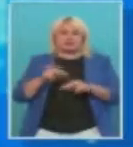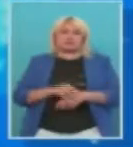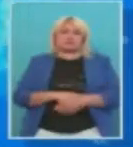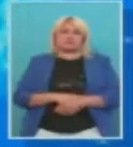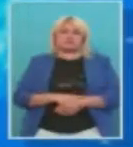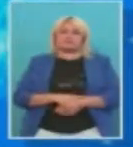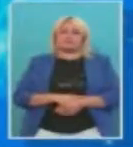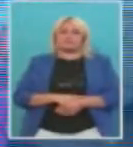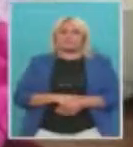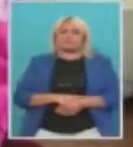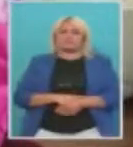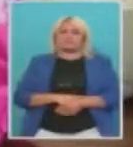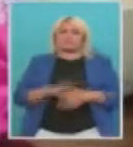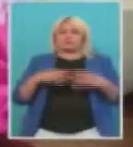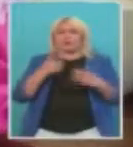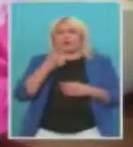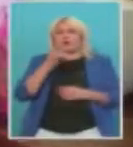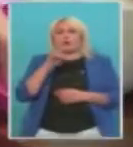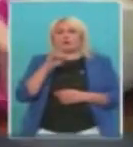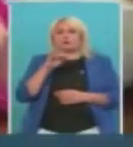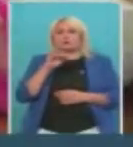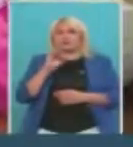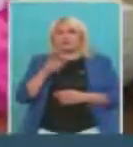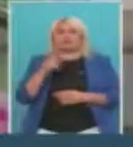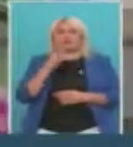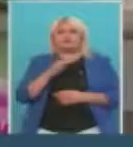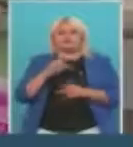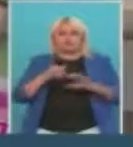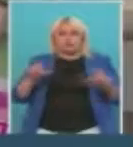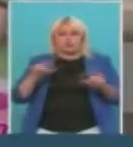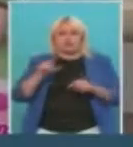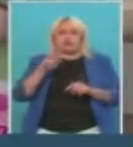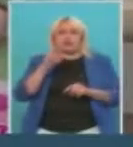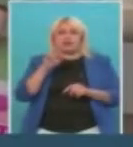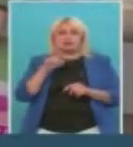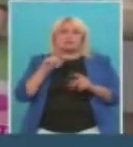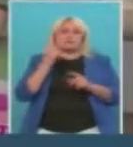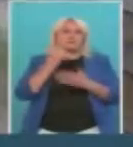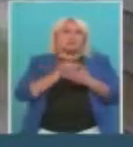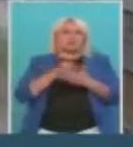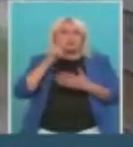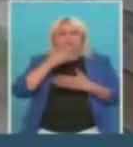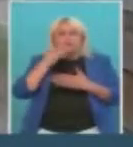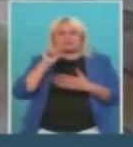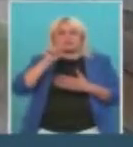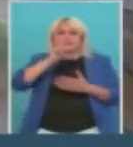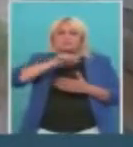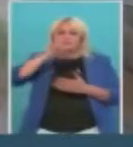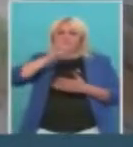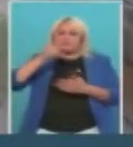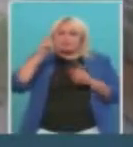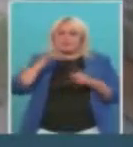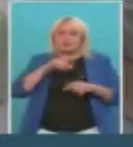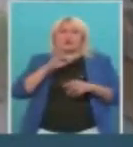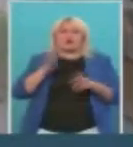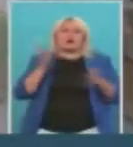родителей. В семье Городничевых трое школьников. Маленькая Катя в этом году идет в первый класс. Умеет читать и даже выводить прописные буквы. Осталось